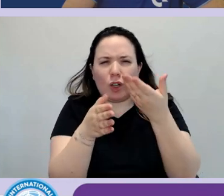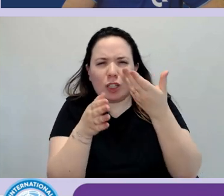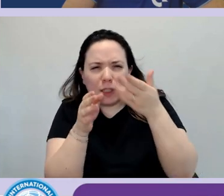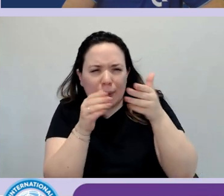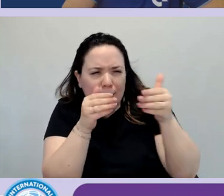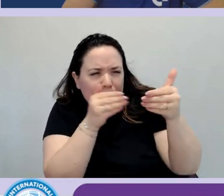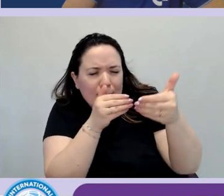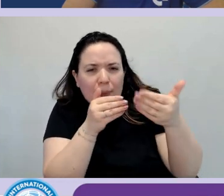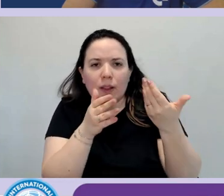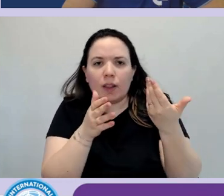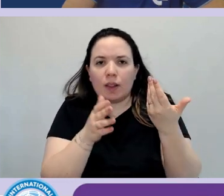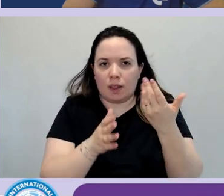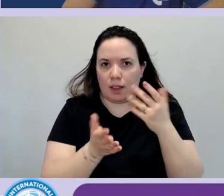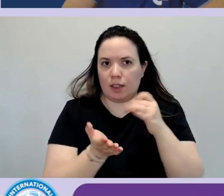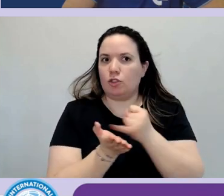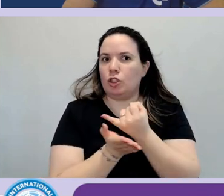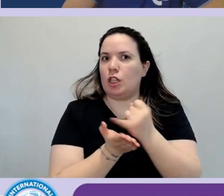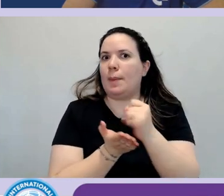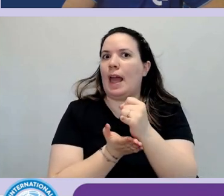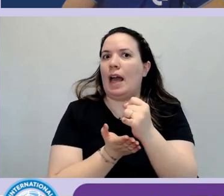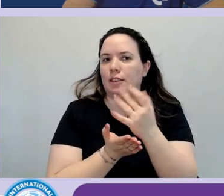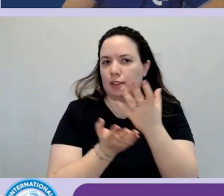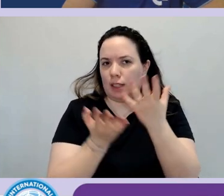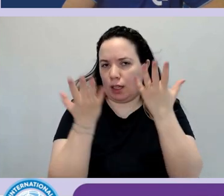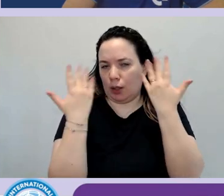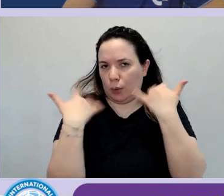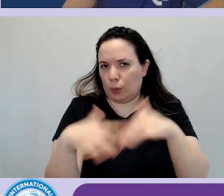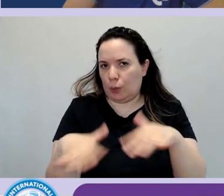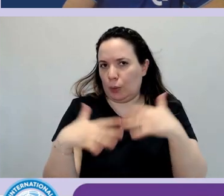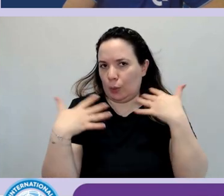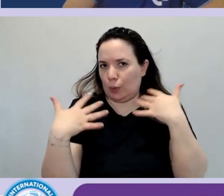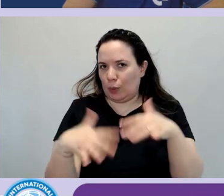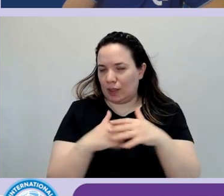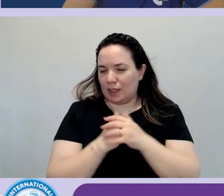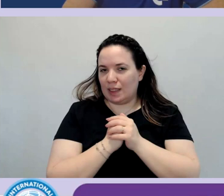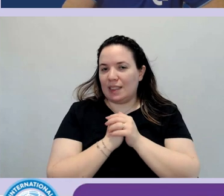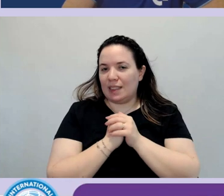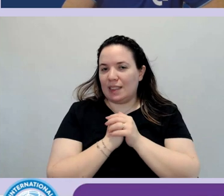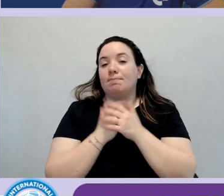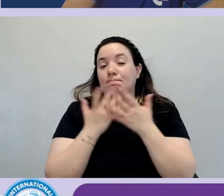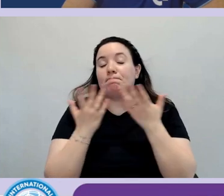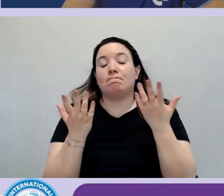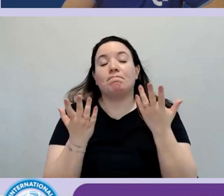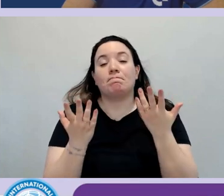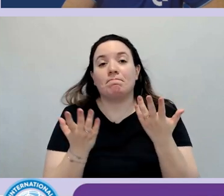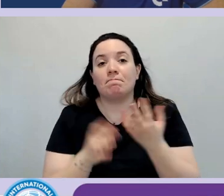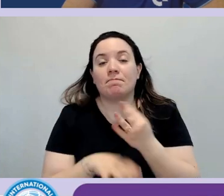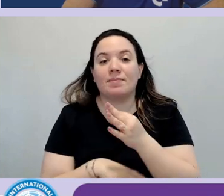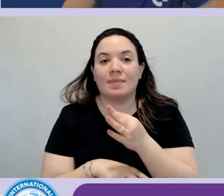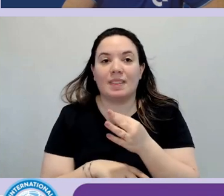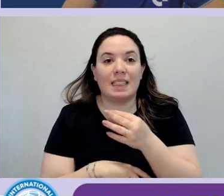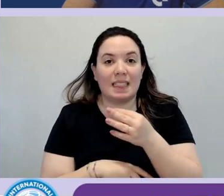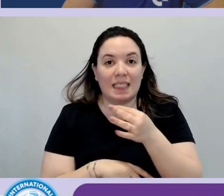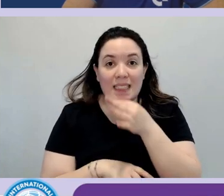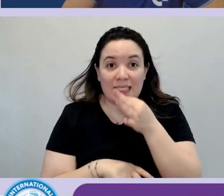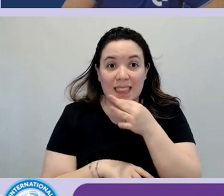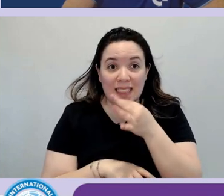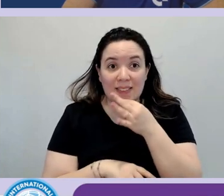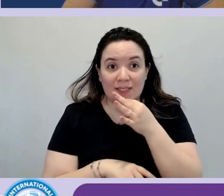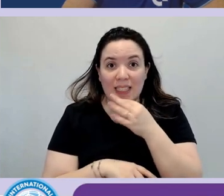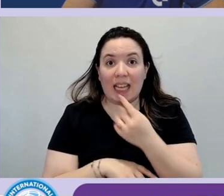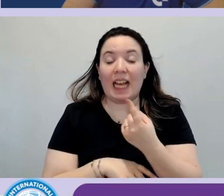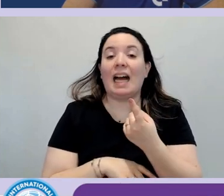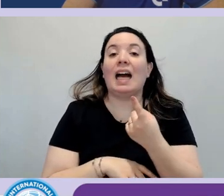e quant'altro Ecco il GPS è messo a durissima prova per cui tutti quelli che vengono a provare dei